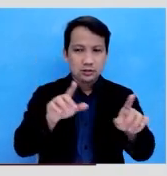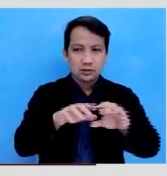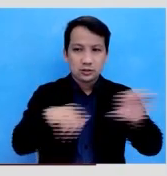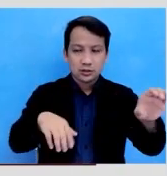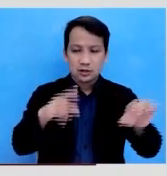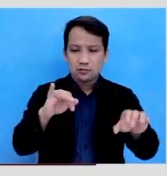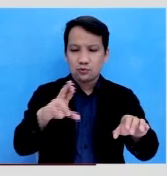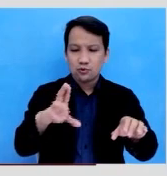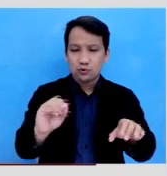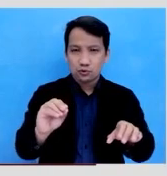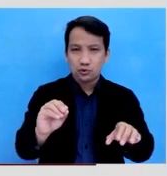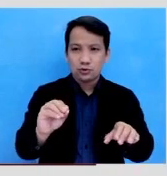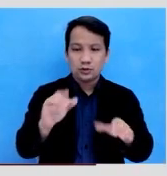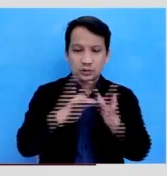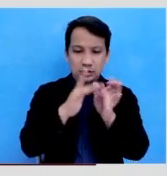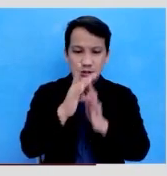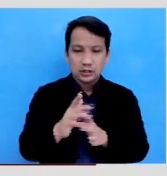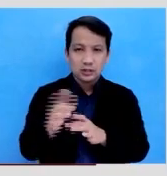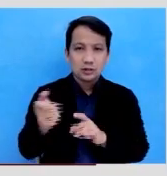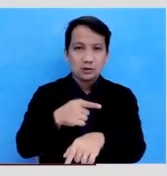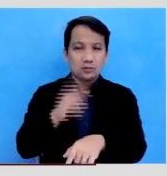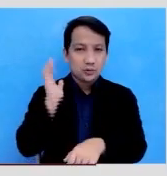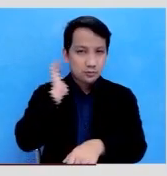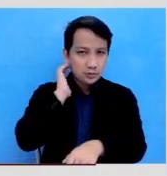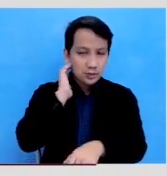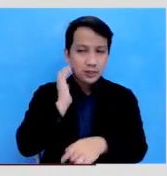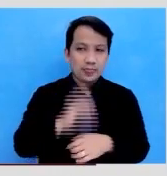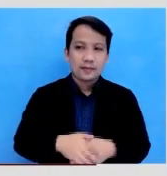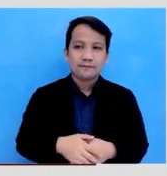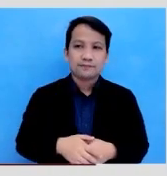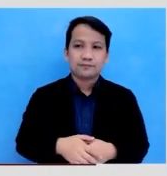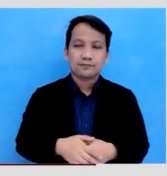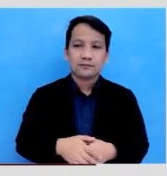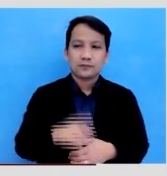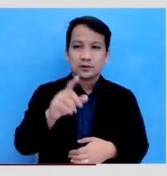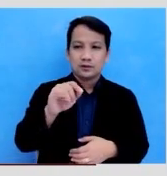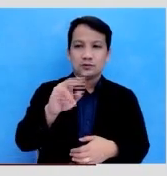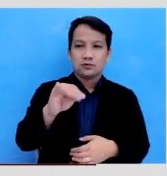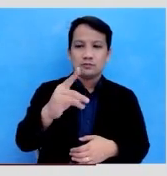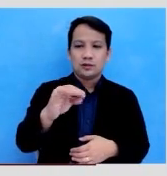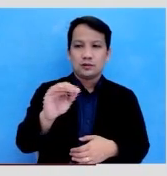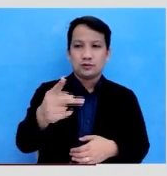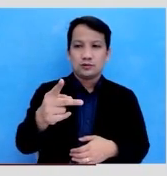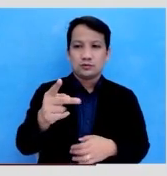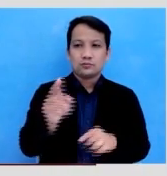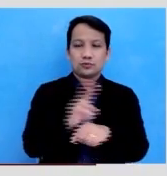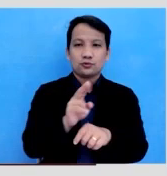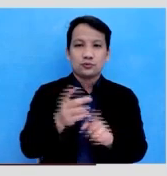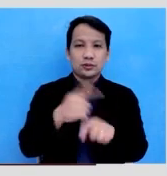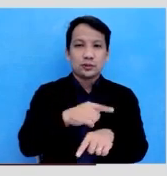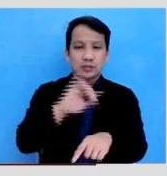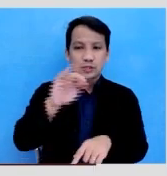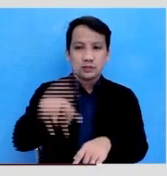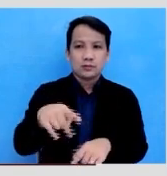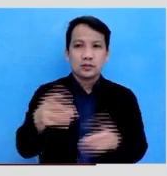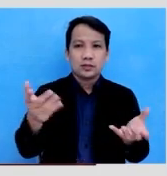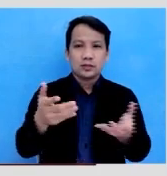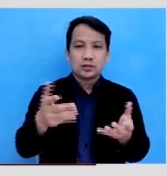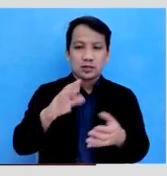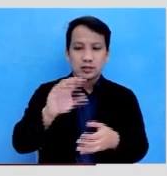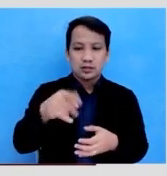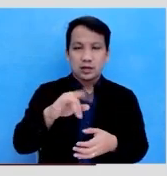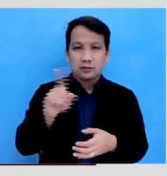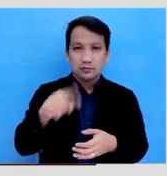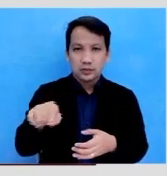Kristiyano at iba pang taga Mindanao. Ang tumandok naman ay ang pangalang ginagamit ng mga grupo ng mga IP sa bahaging Capiz at